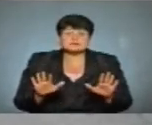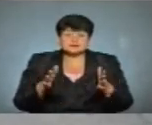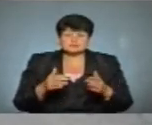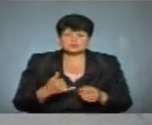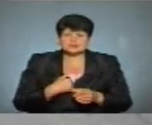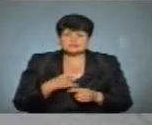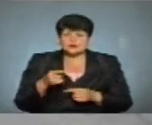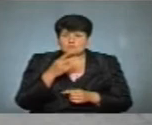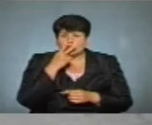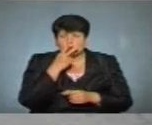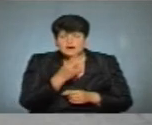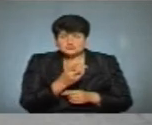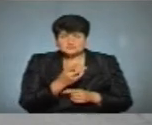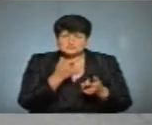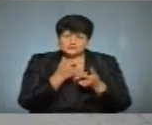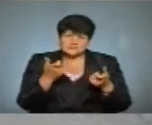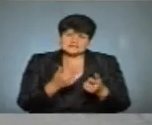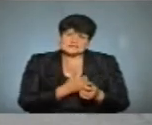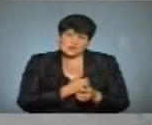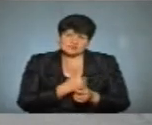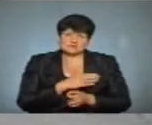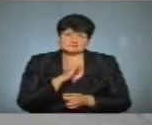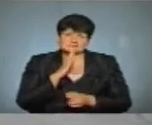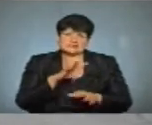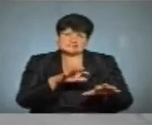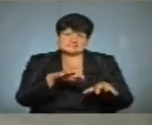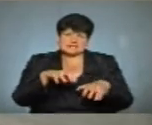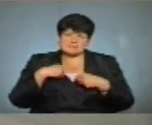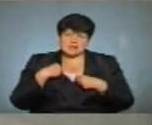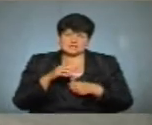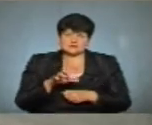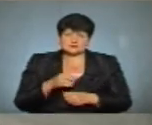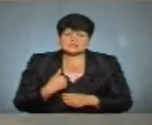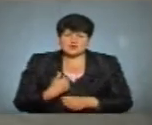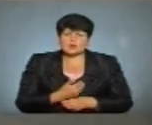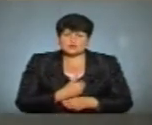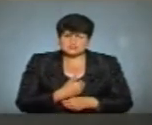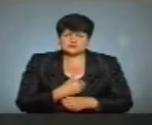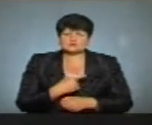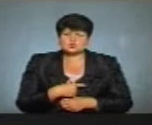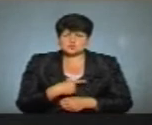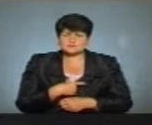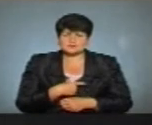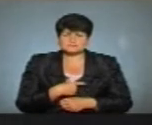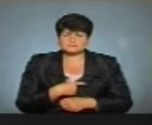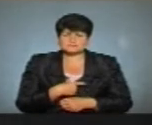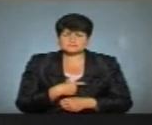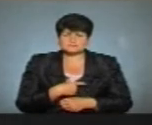тернополянок, побачивши цю інформацію, дуже захотіла взяти цю собаку. Я хотів собі